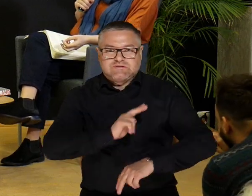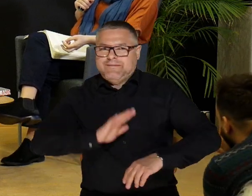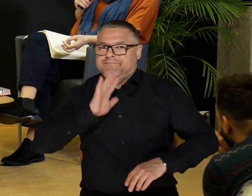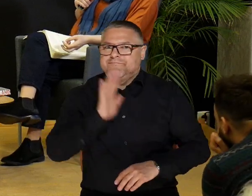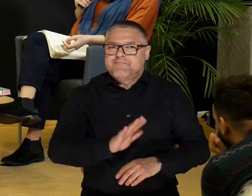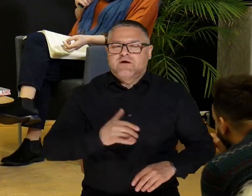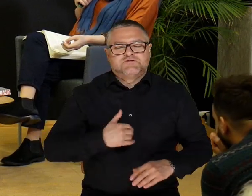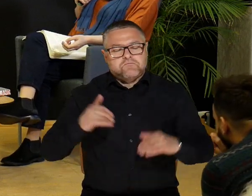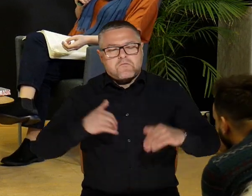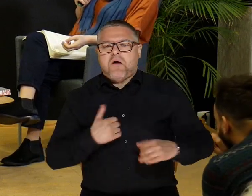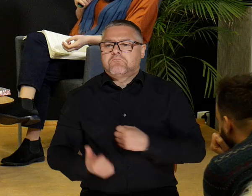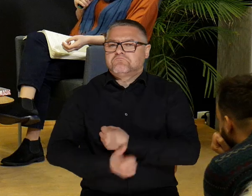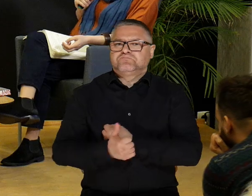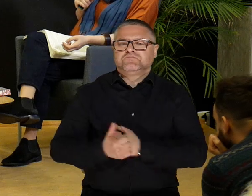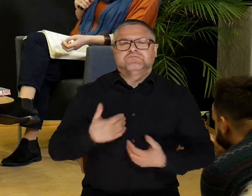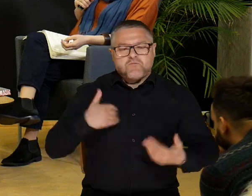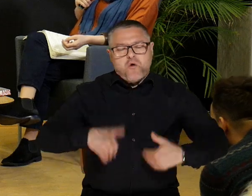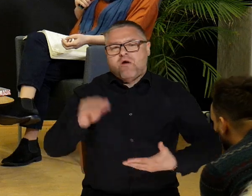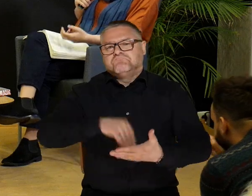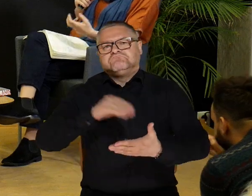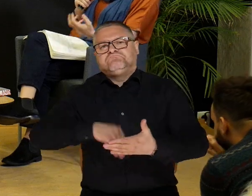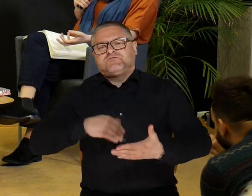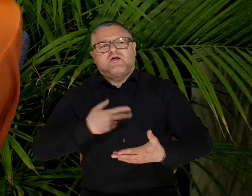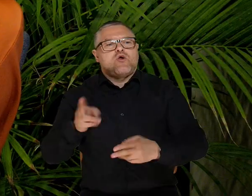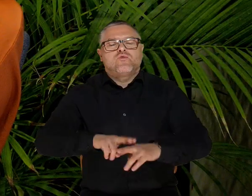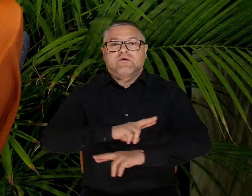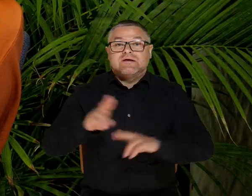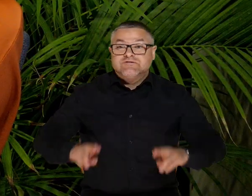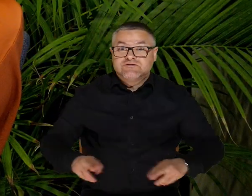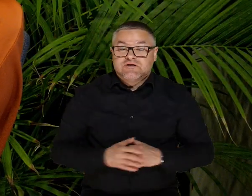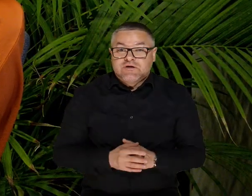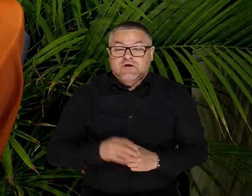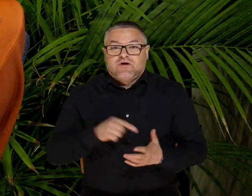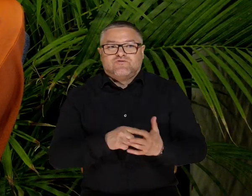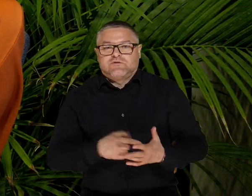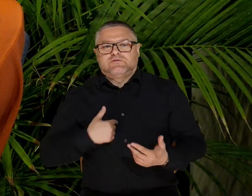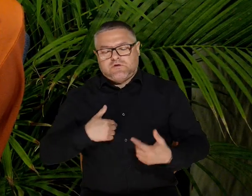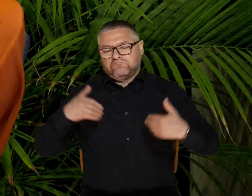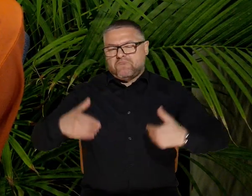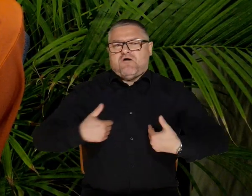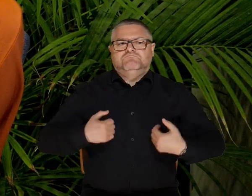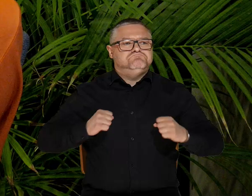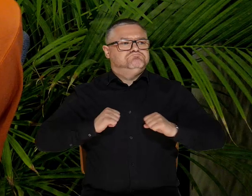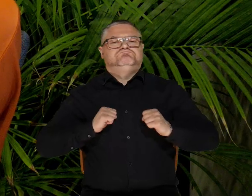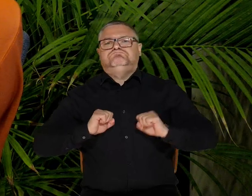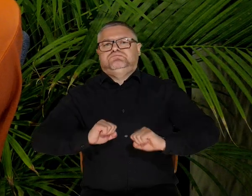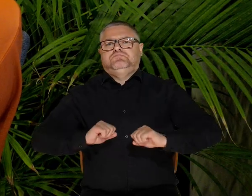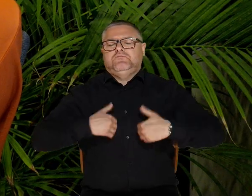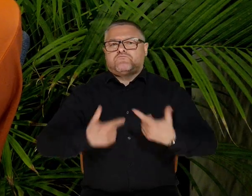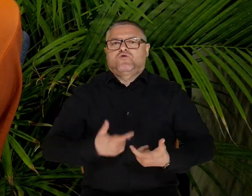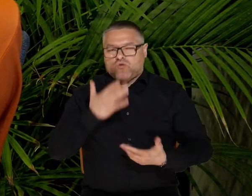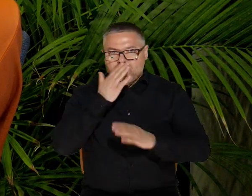sensie alibi, żeby o pewnych rzeczach pisać, to z kolei znowu jest defensywną postawą, dlatego że pokazuje, jak